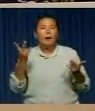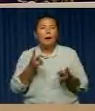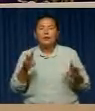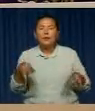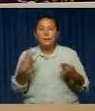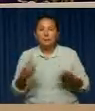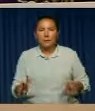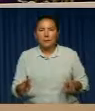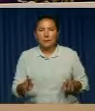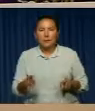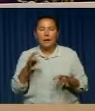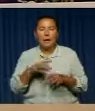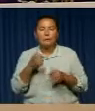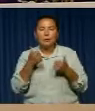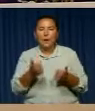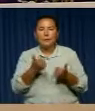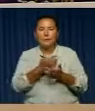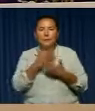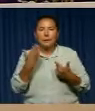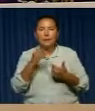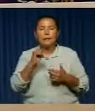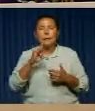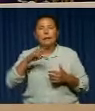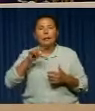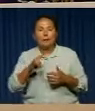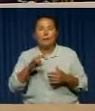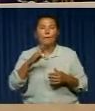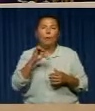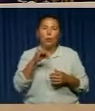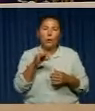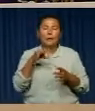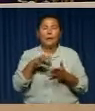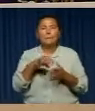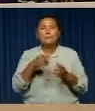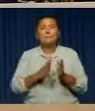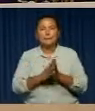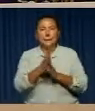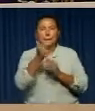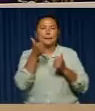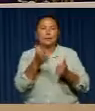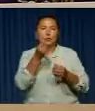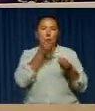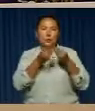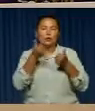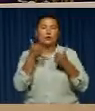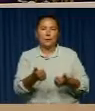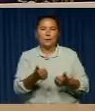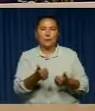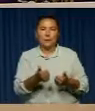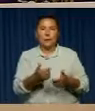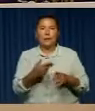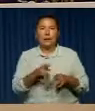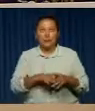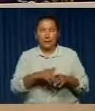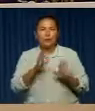болса, тамызда жақсылап өзіміздің Ералының қарбызы, Форттың қарбыздары бар. Піскенде сол уақытта жеген жақсы болар еді деп ойлаймын. Қазір соған тіреліп тұрған